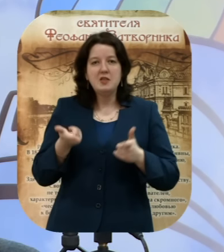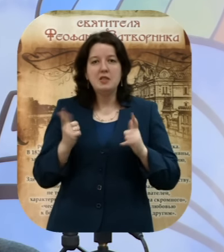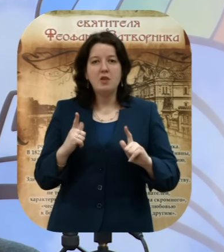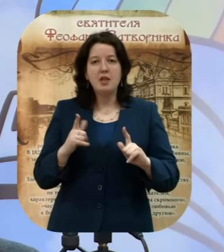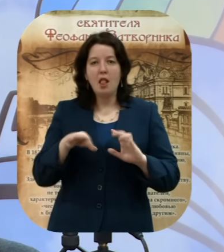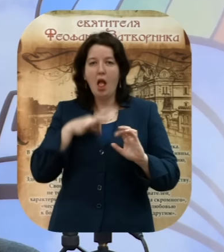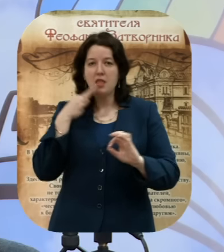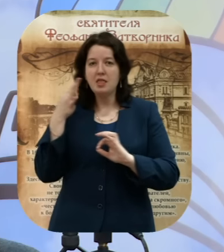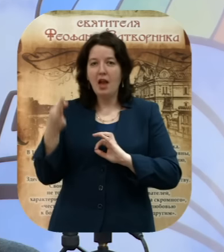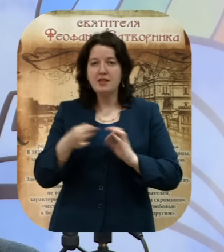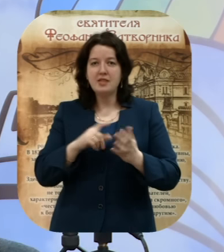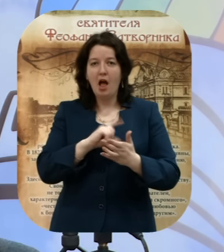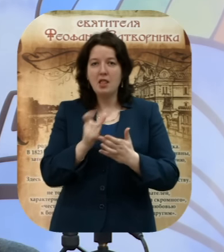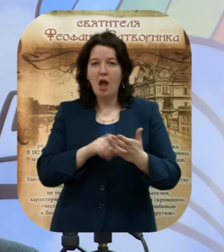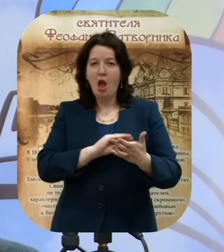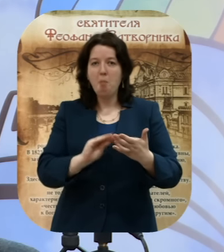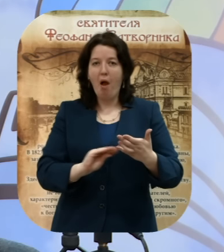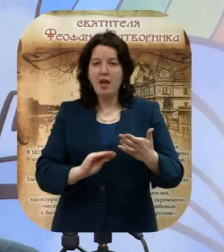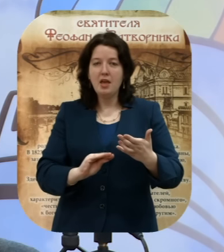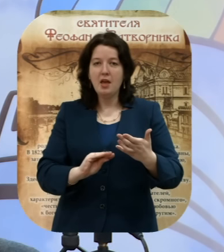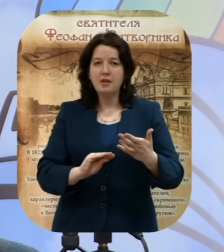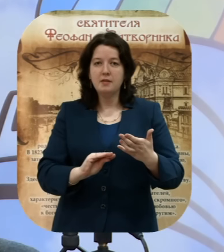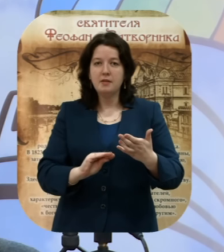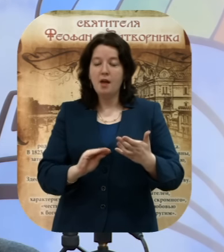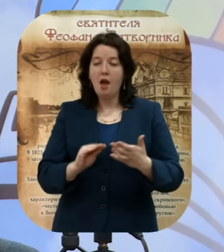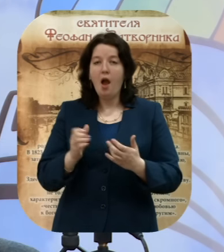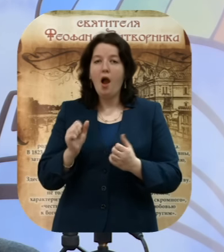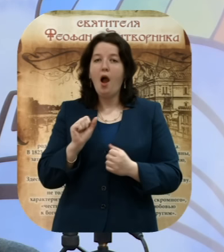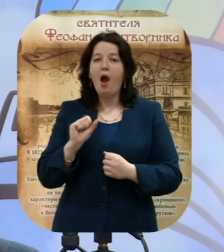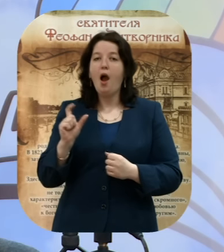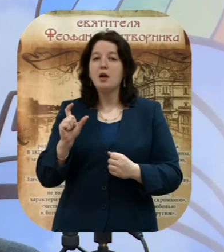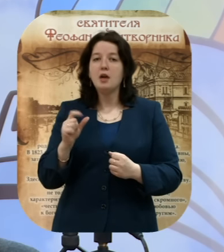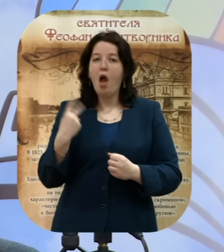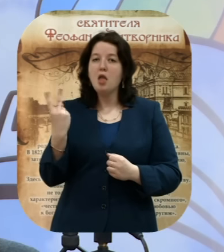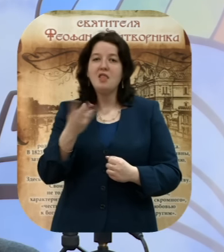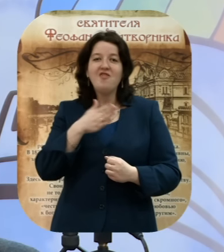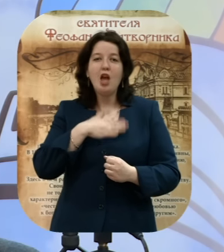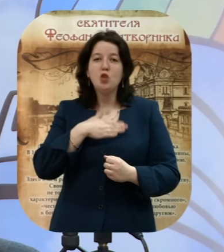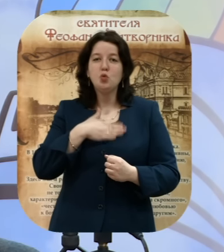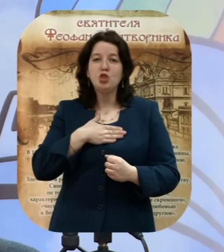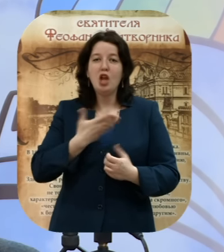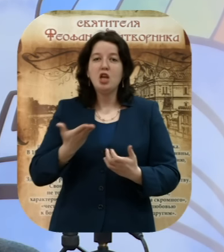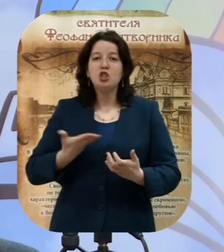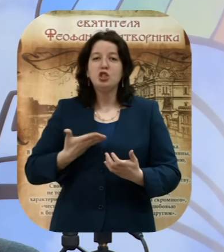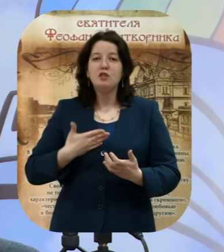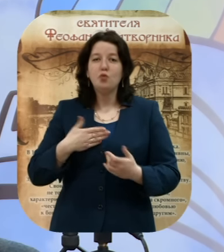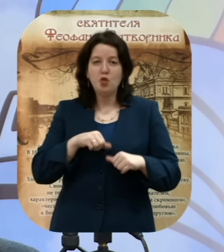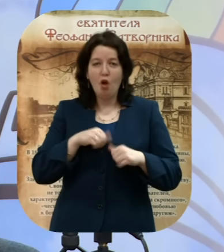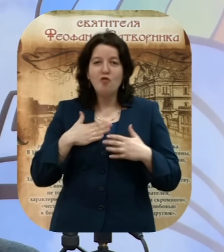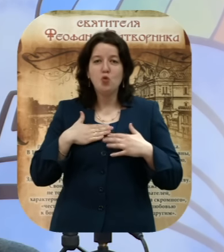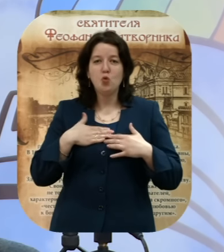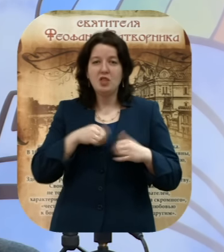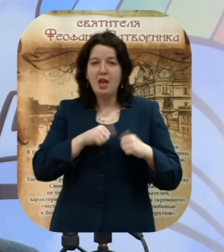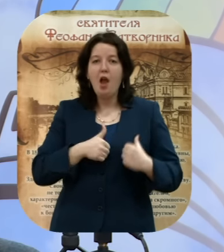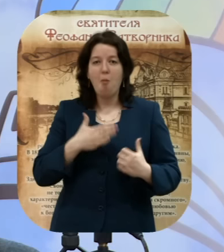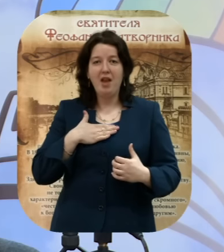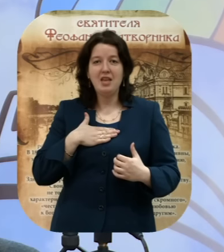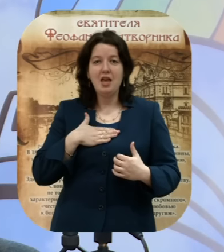поэт: «Ах, две души живут в груди моей и рвутся врозь, и жаждут разделения».